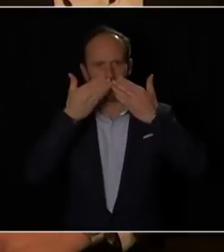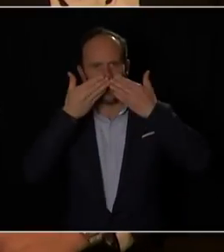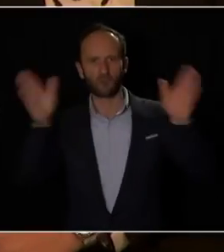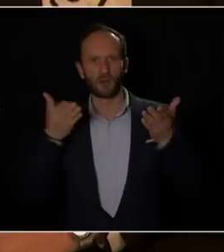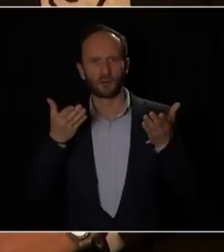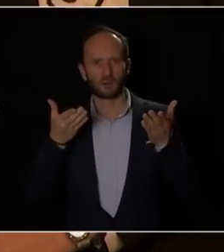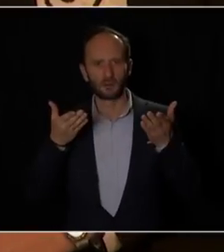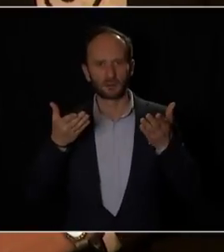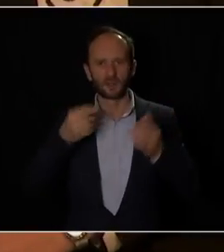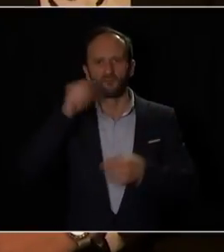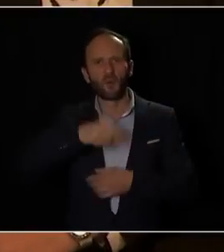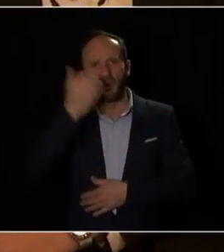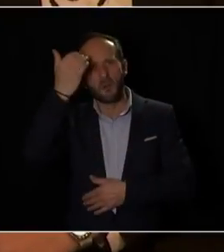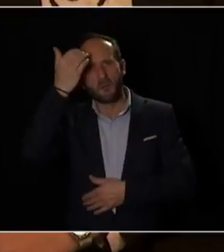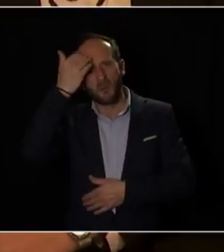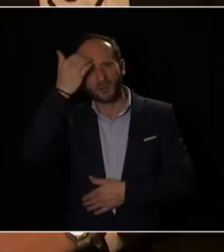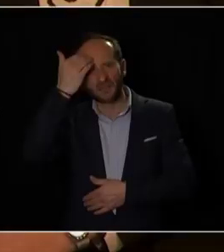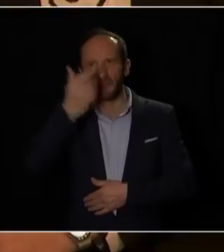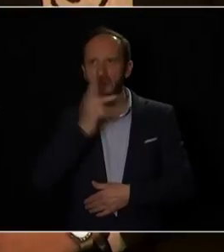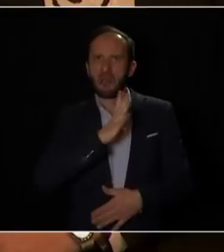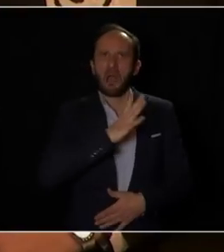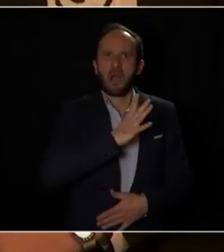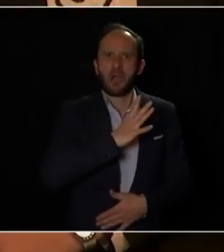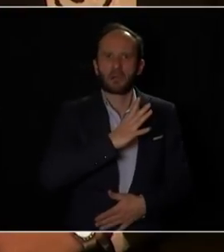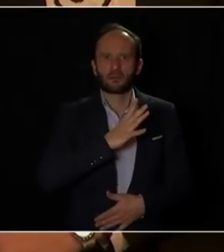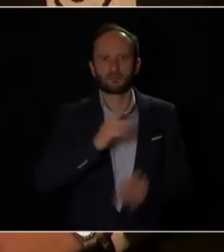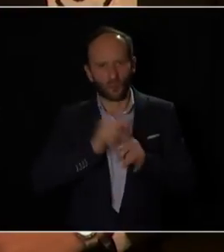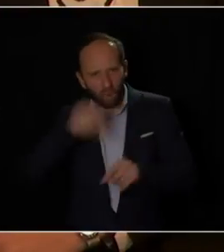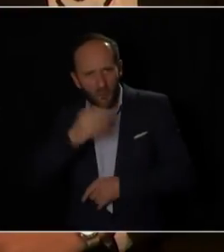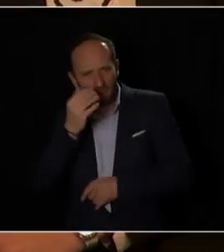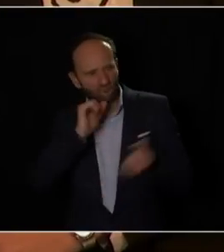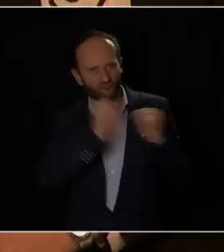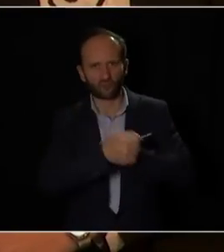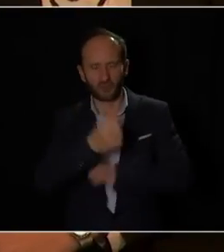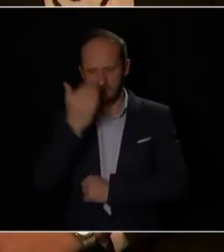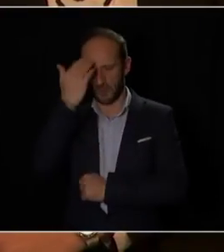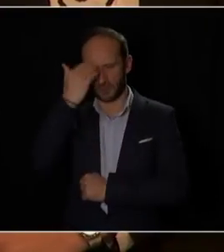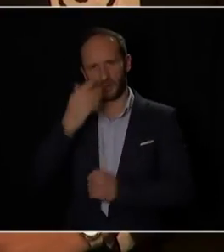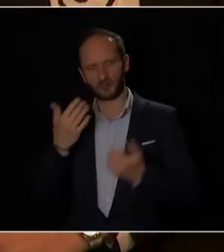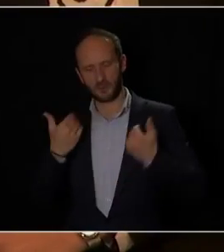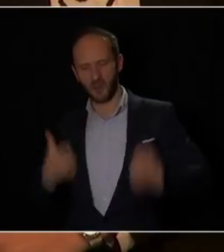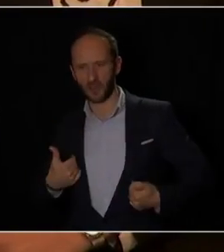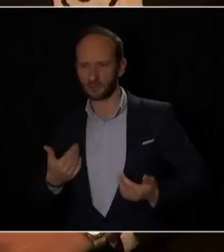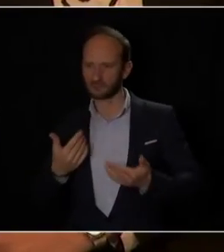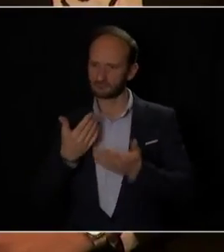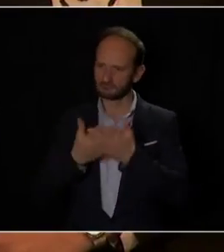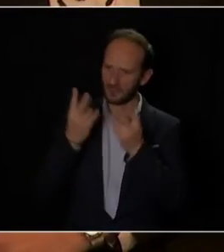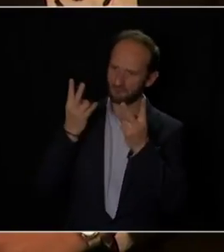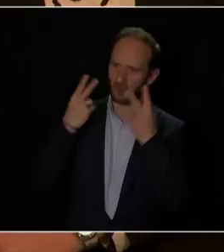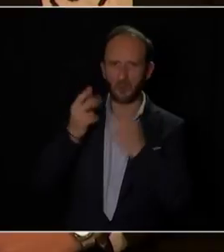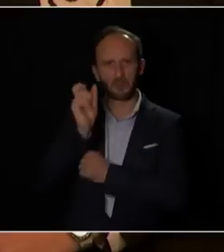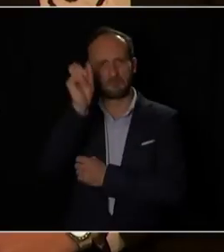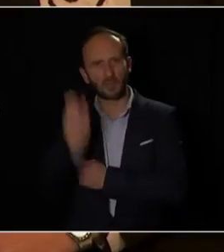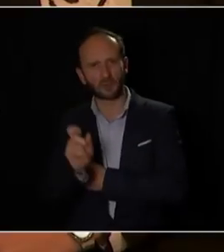passer d'une mentalité de l'avoir à une mentalité de l'être et de l'être avec les autres, où les valeurs de la personne, de